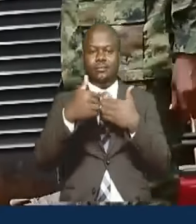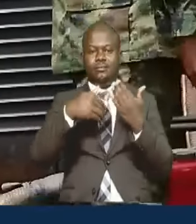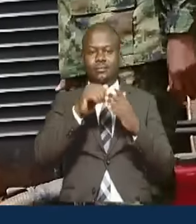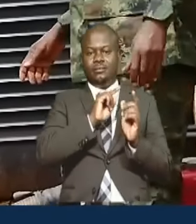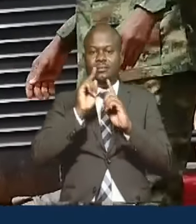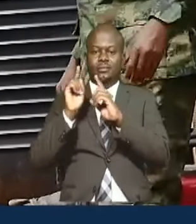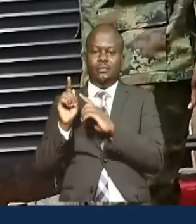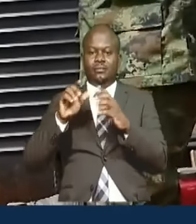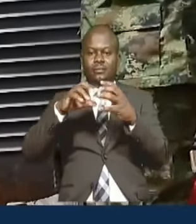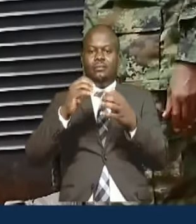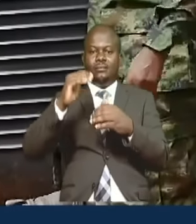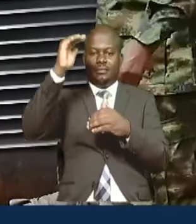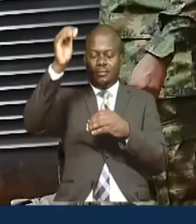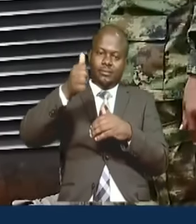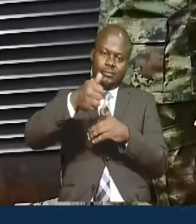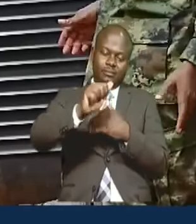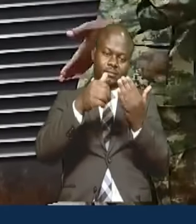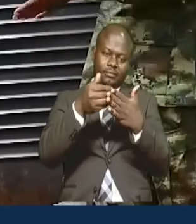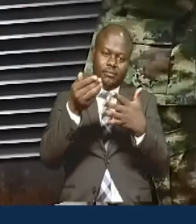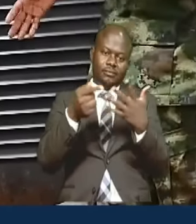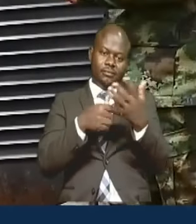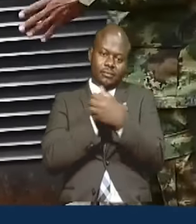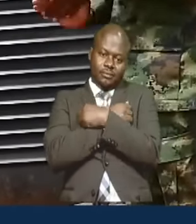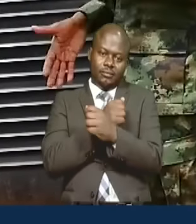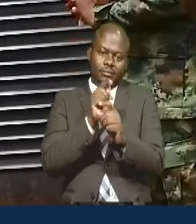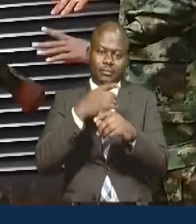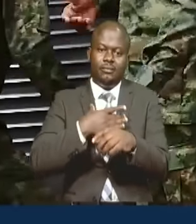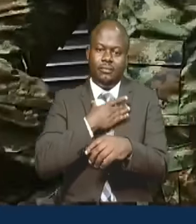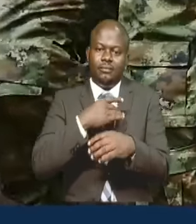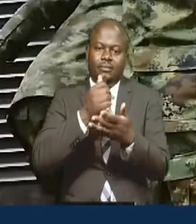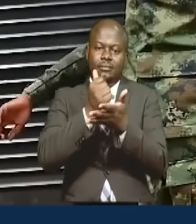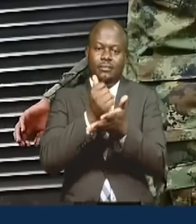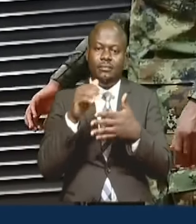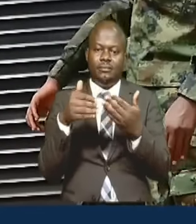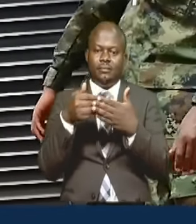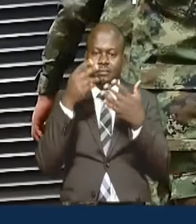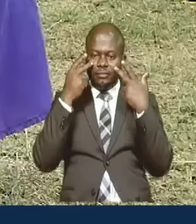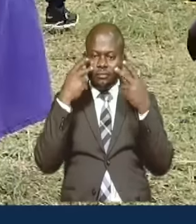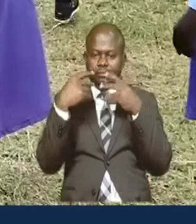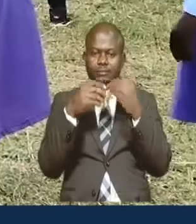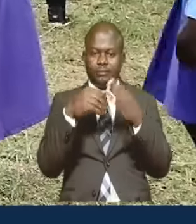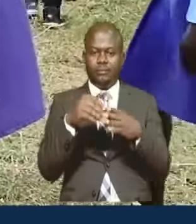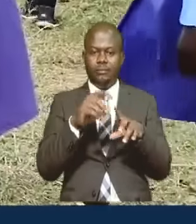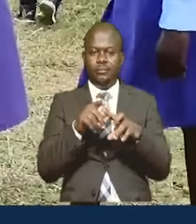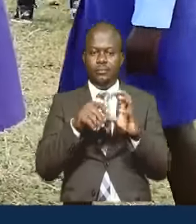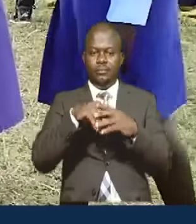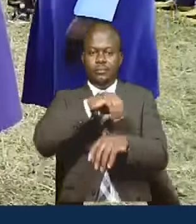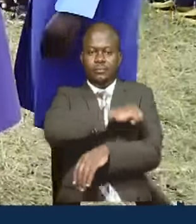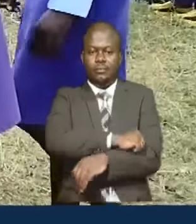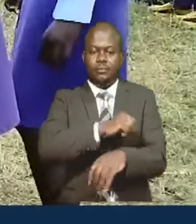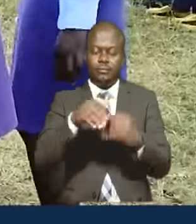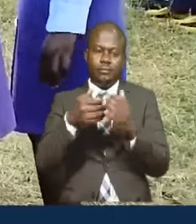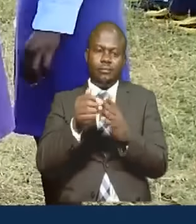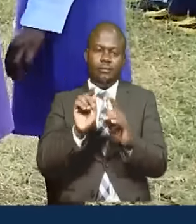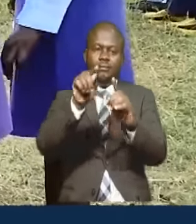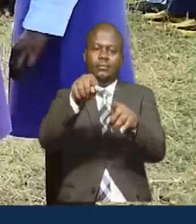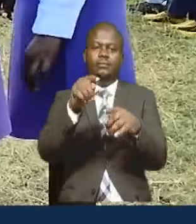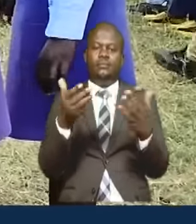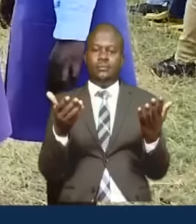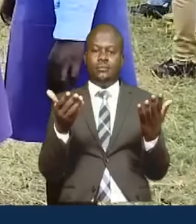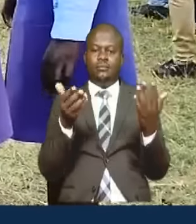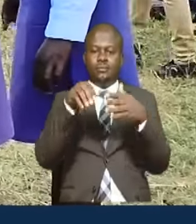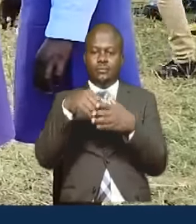aho icyicaro gikuru cyazo ziri bakunda rero kujya kurisura bakarifasha bakareba ibikoresho bitandukanye by'ishuri twari twagiye rero baje